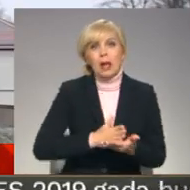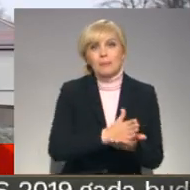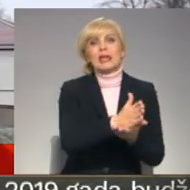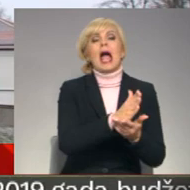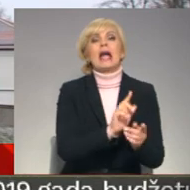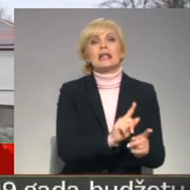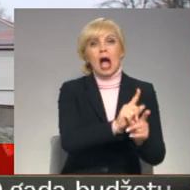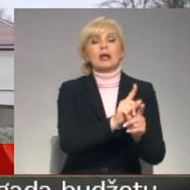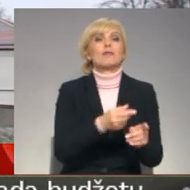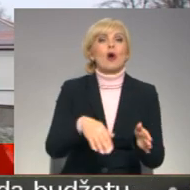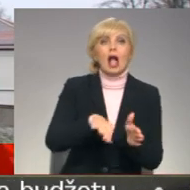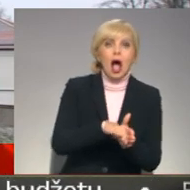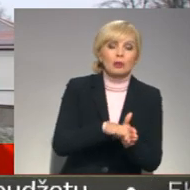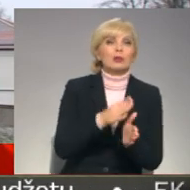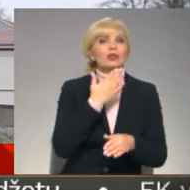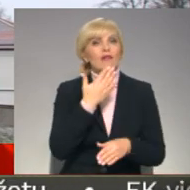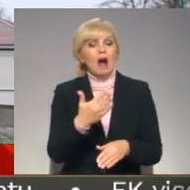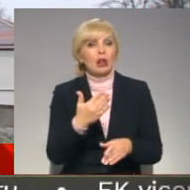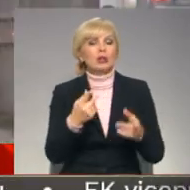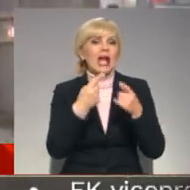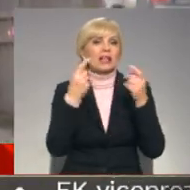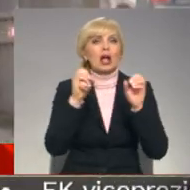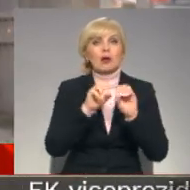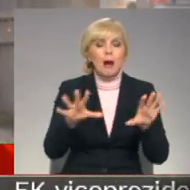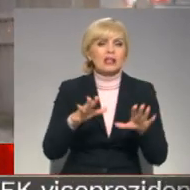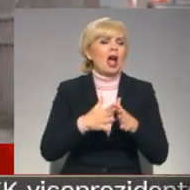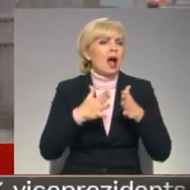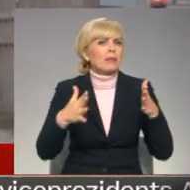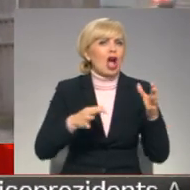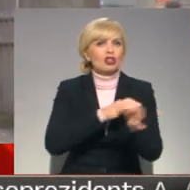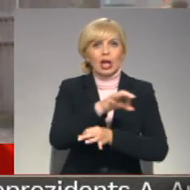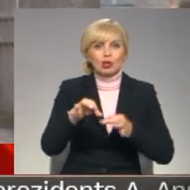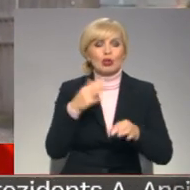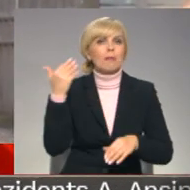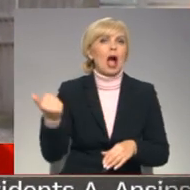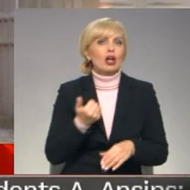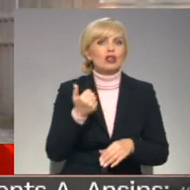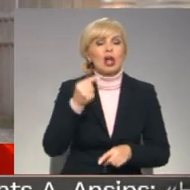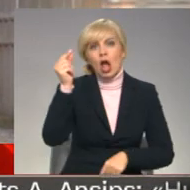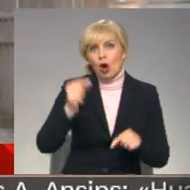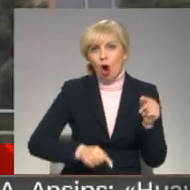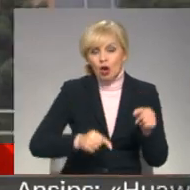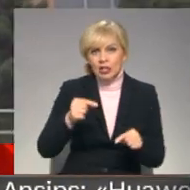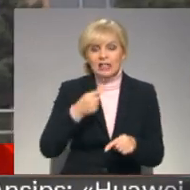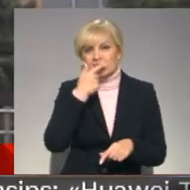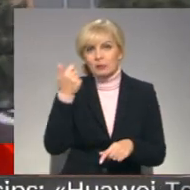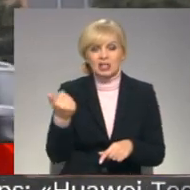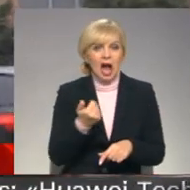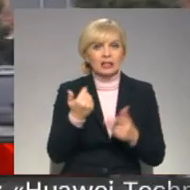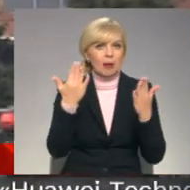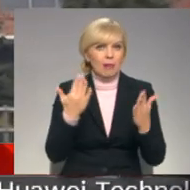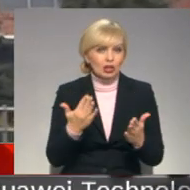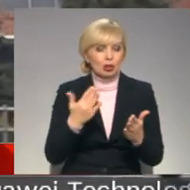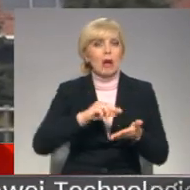klātbūtnes nepieciešamību nacionālajos mēdījos ir bijis ļoti plaši diskutēts arī pagājušā gada Latgales kongresa simtgades pasākumā, kura rezolūcijā